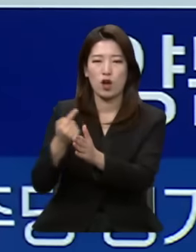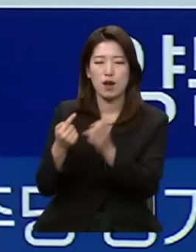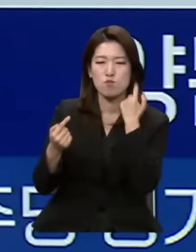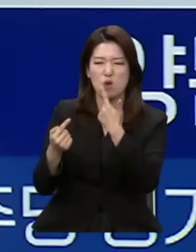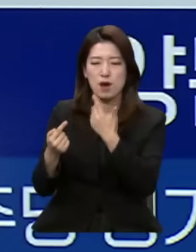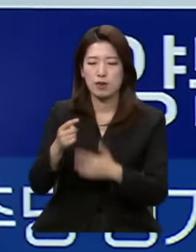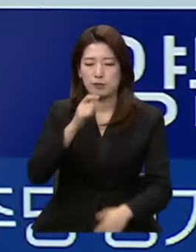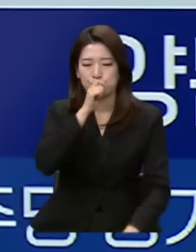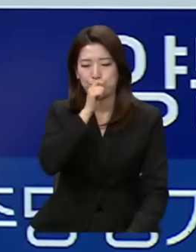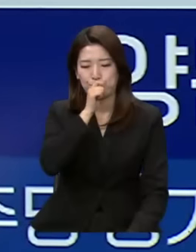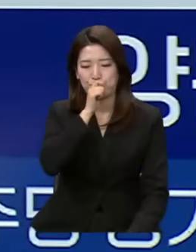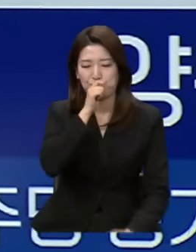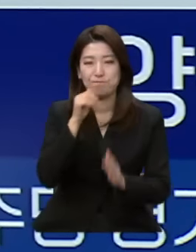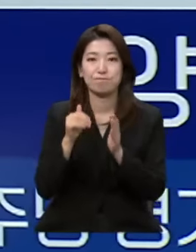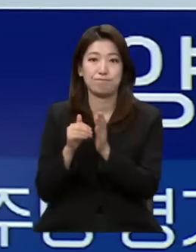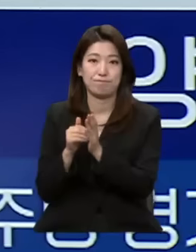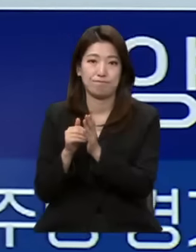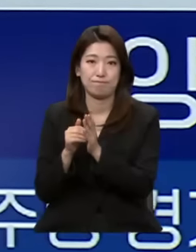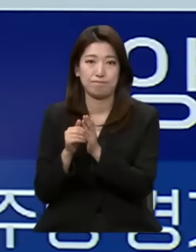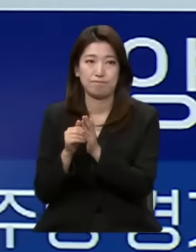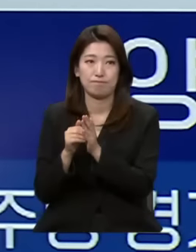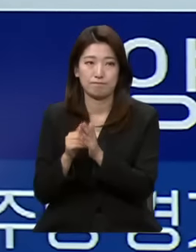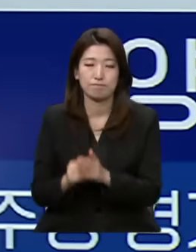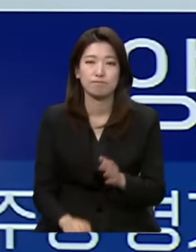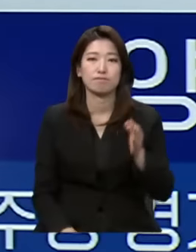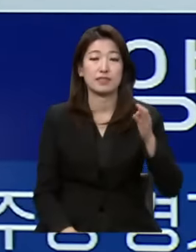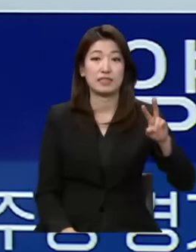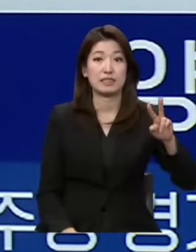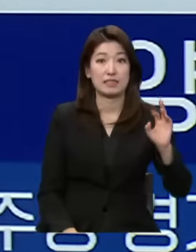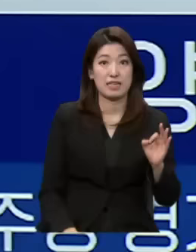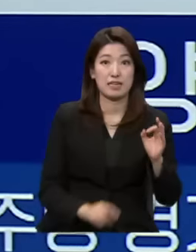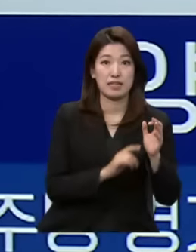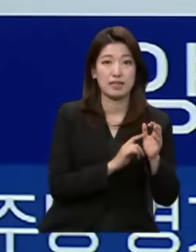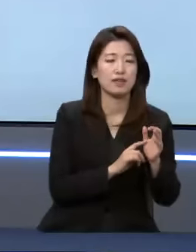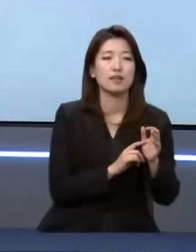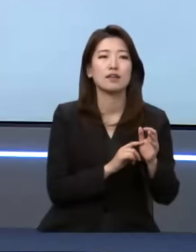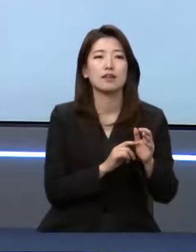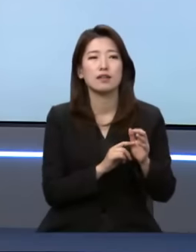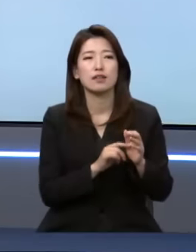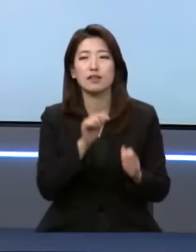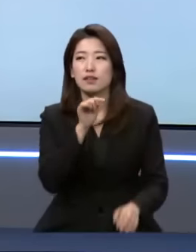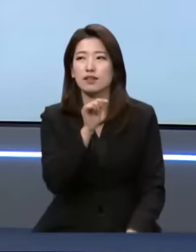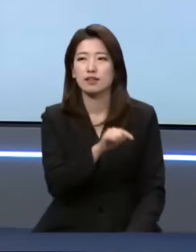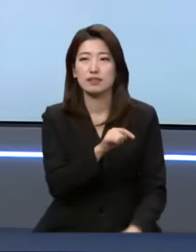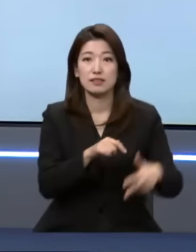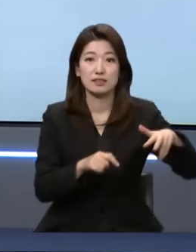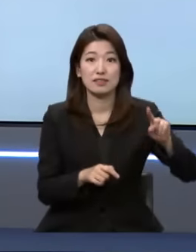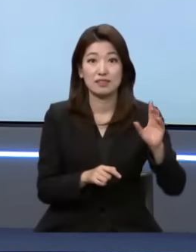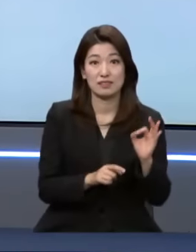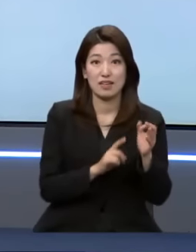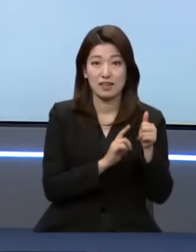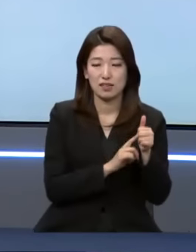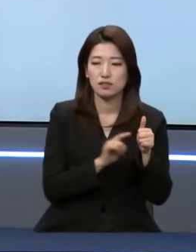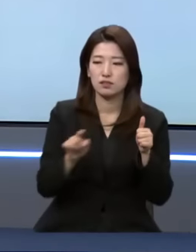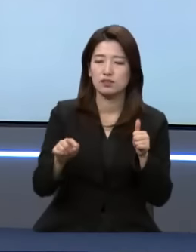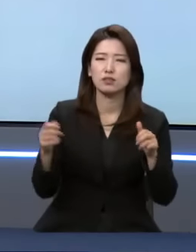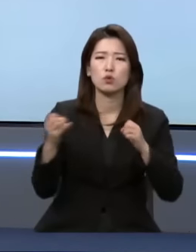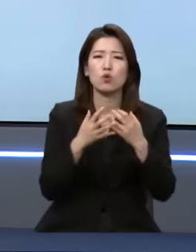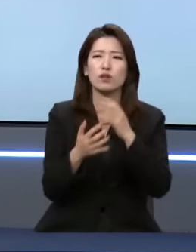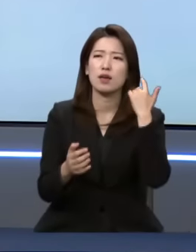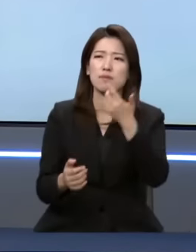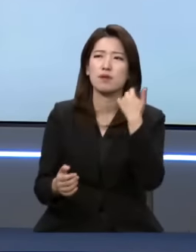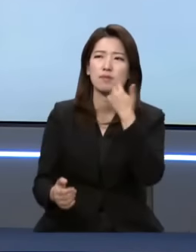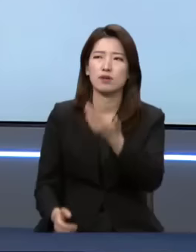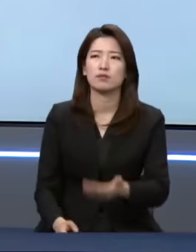이게 이런 거 물어봤어요라고 지금 얘기를 합니다 그럼 대체 토론에서 무슨 얘기가 오가느라이가 있었습니다 양무석 후보가 제가